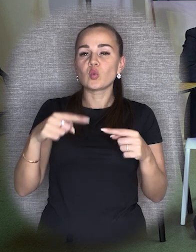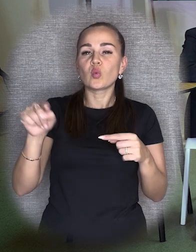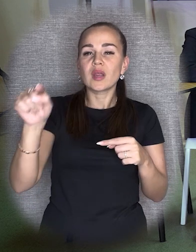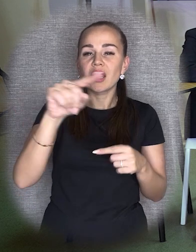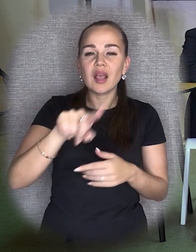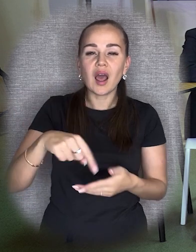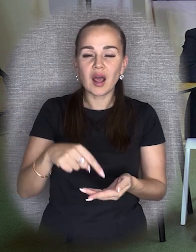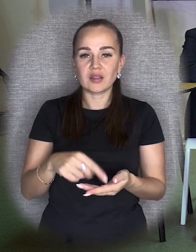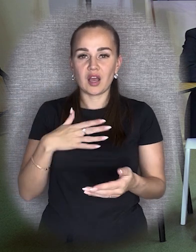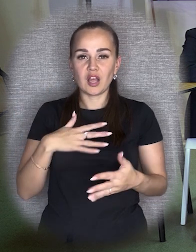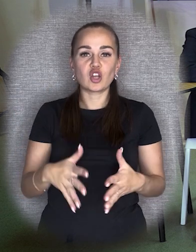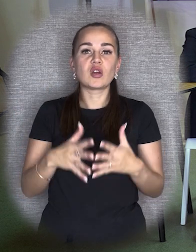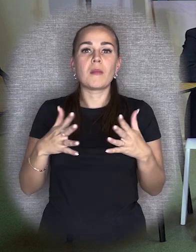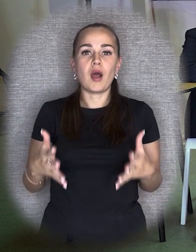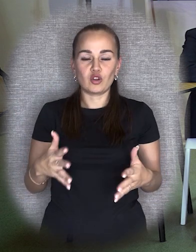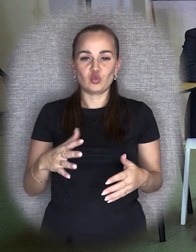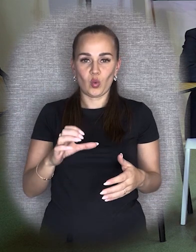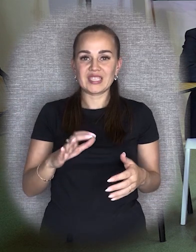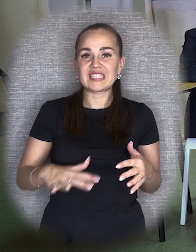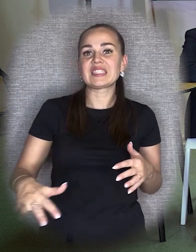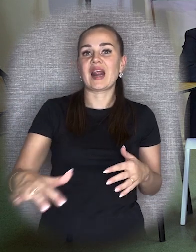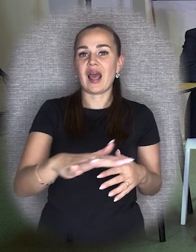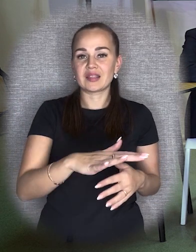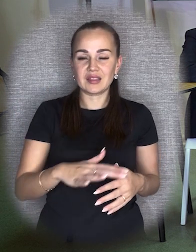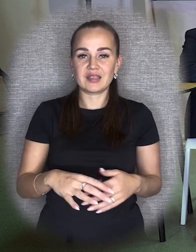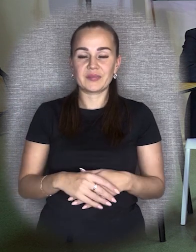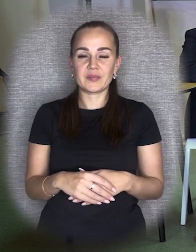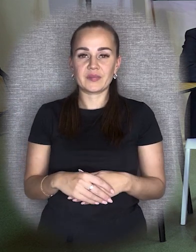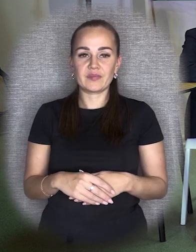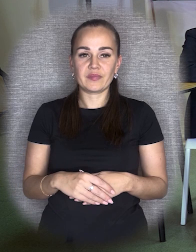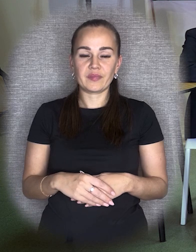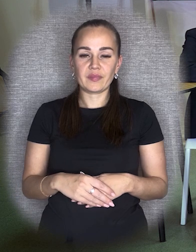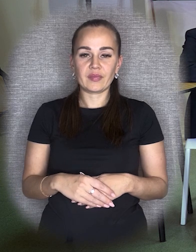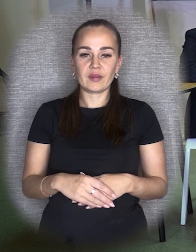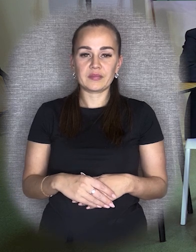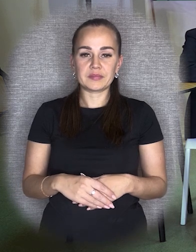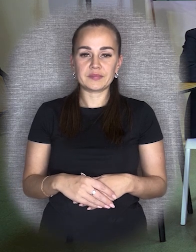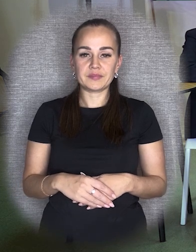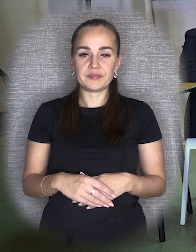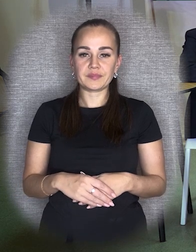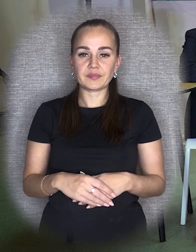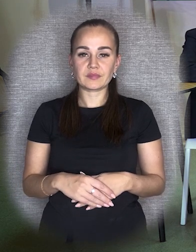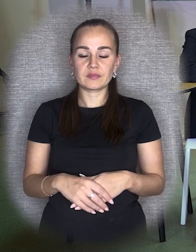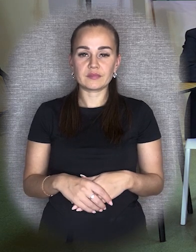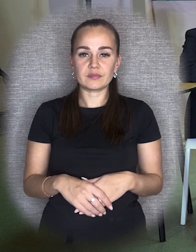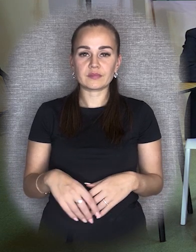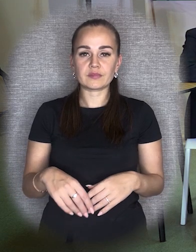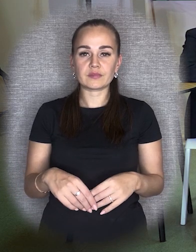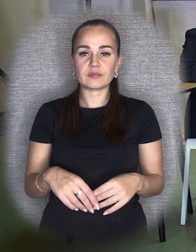страны. Поэтому мы с Елизаветой встречались на протяжении